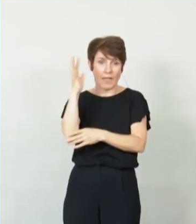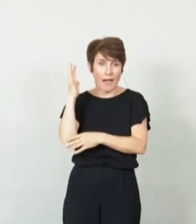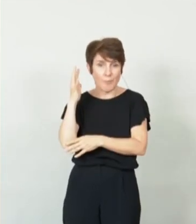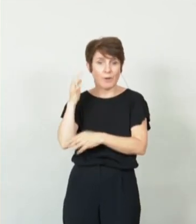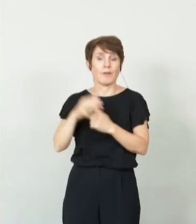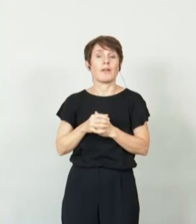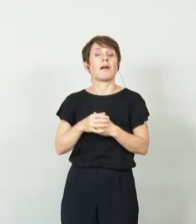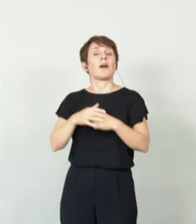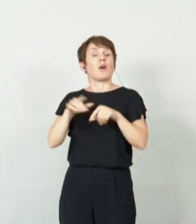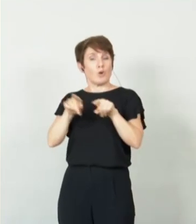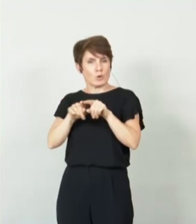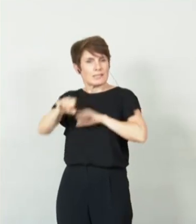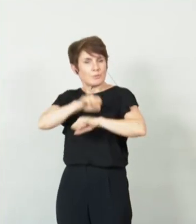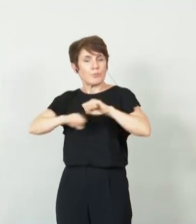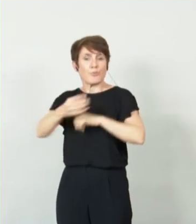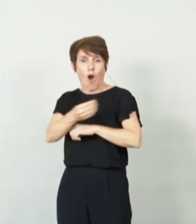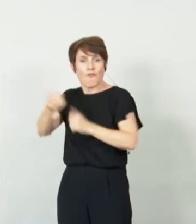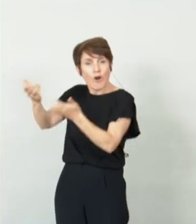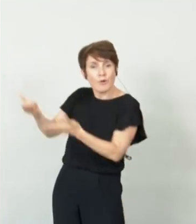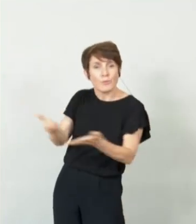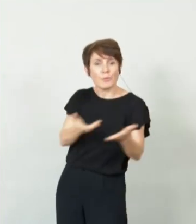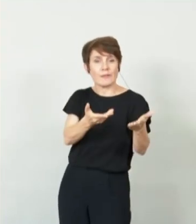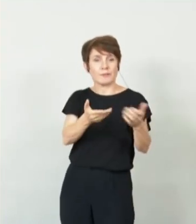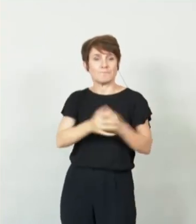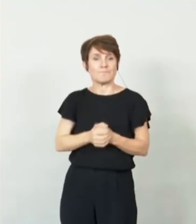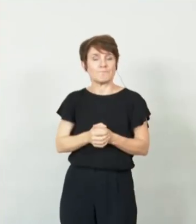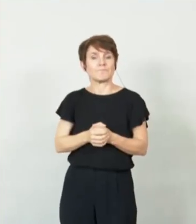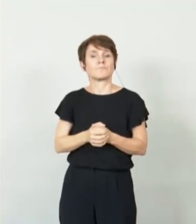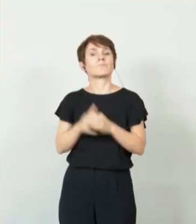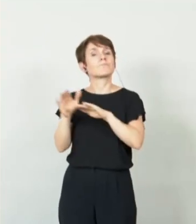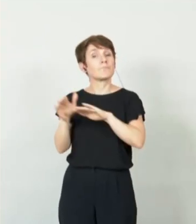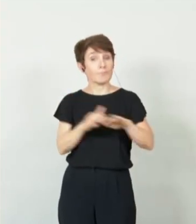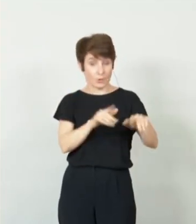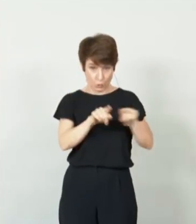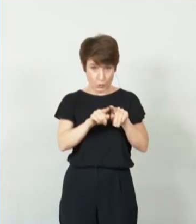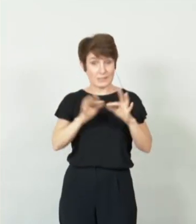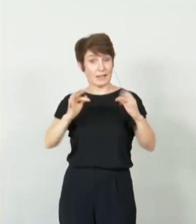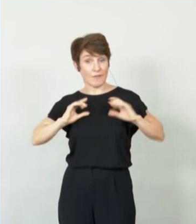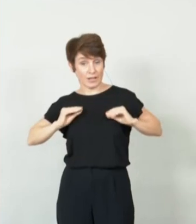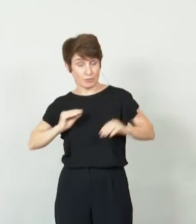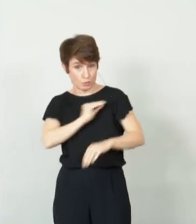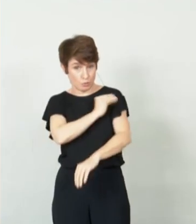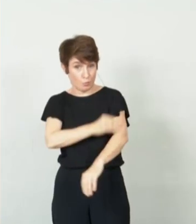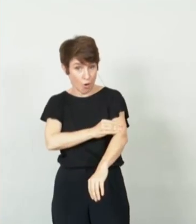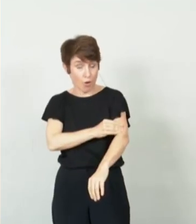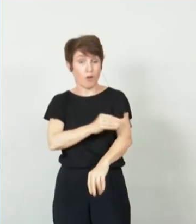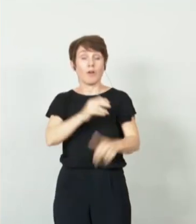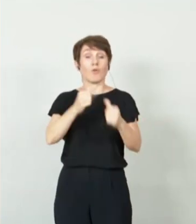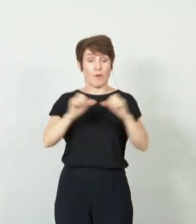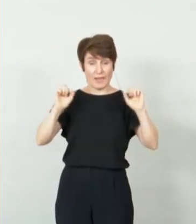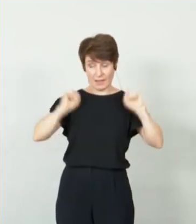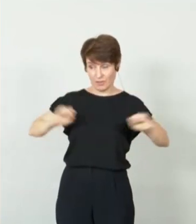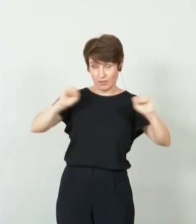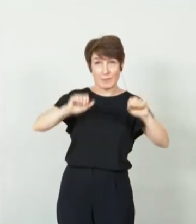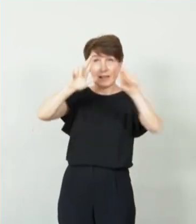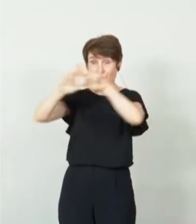dénommées place aux enfants en matière sportive aussi achèvement des études pour la rénovation thermique des gymnases